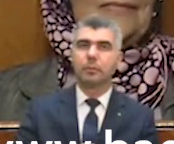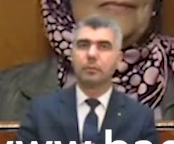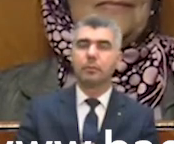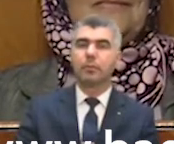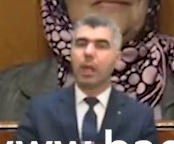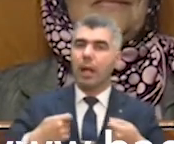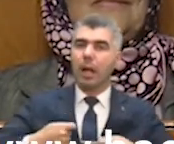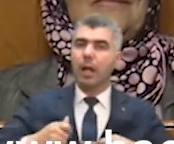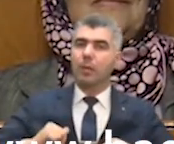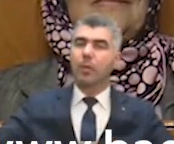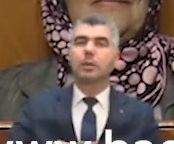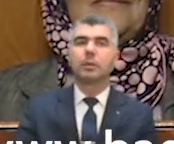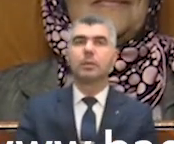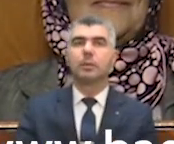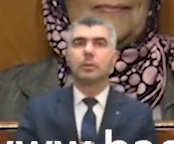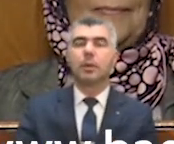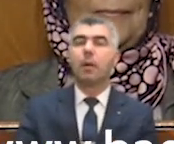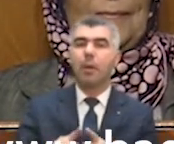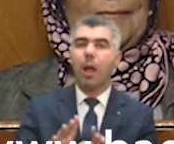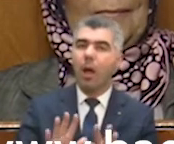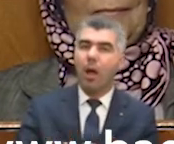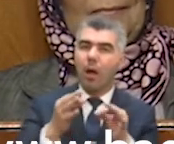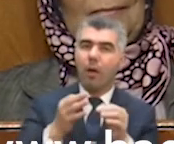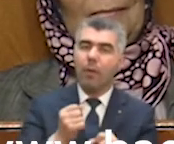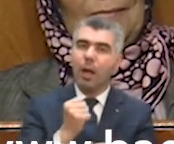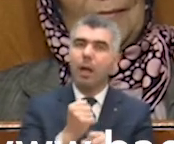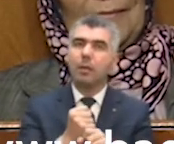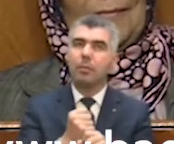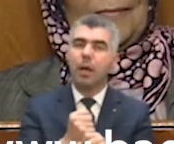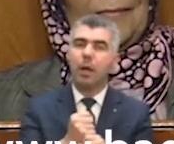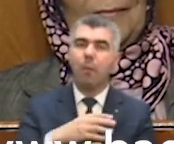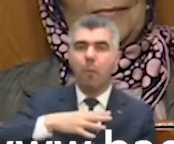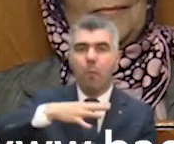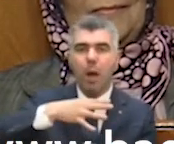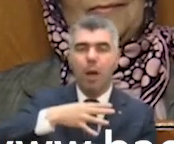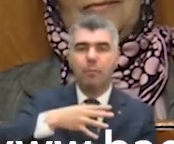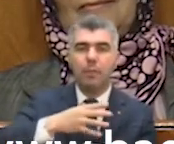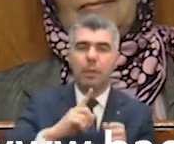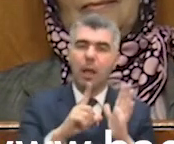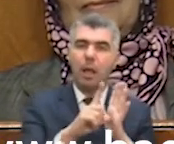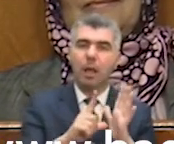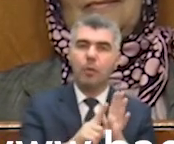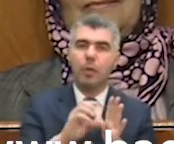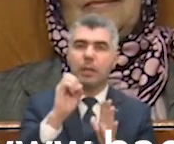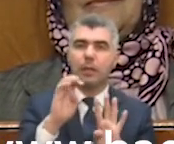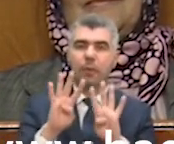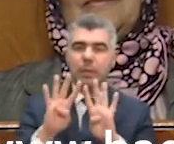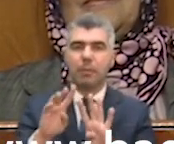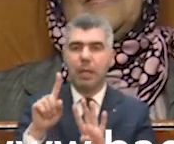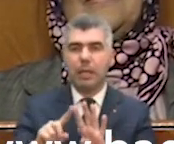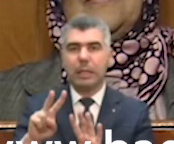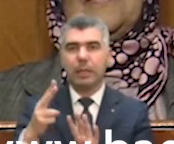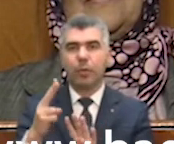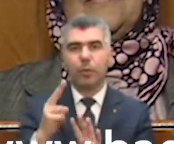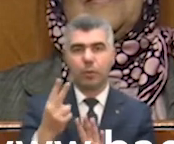سيد الرئيس سيد الوزير، في سبيل تأهيل مهنة المحاماة النبيلة نصت المادة القانون رقم 0828 بتعديل